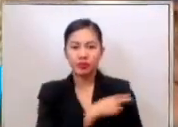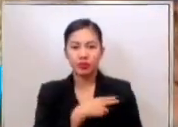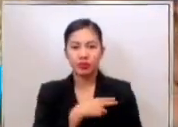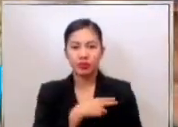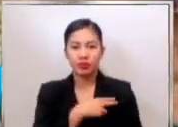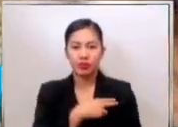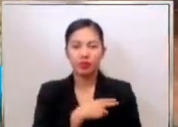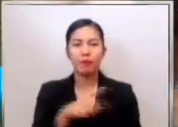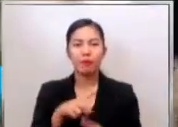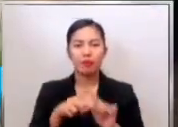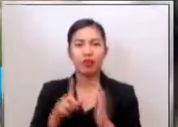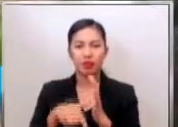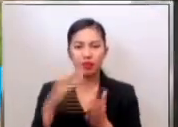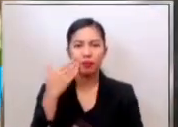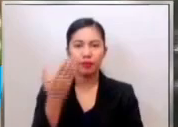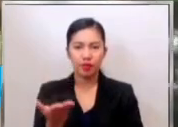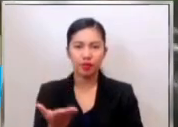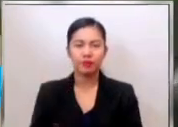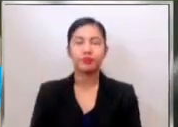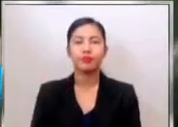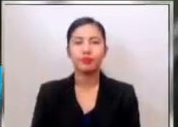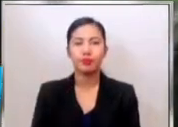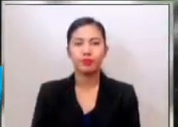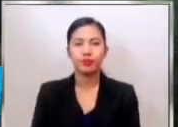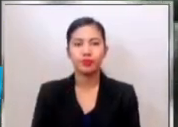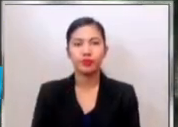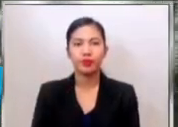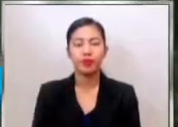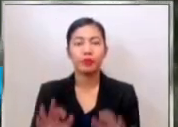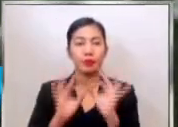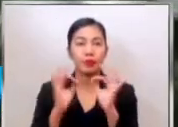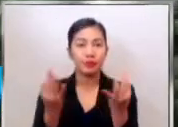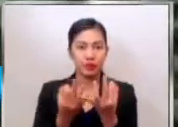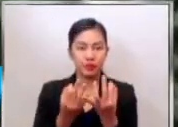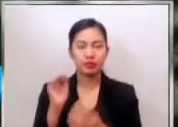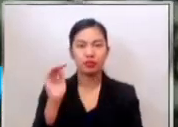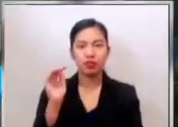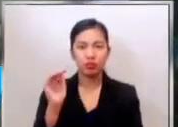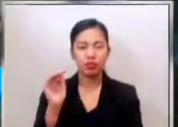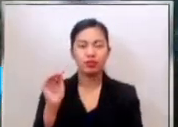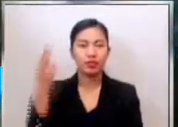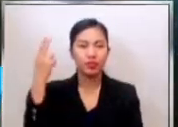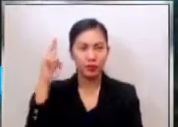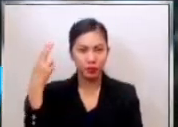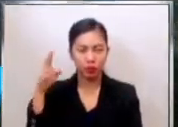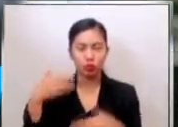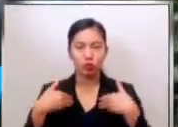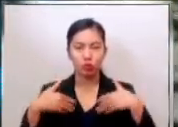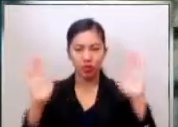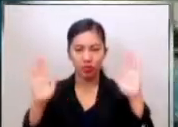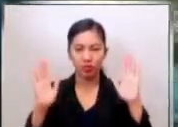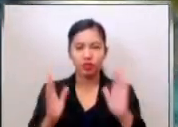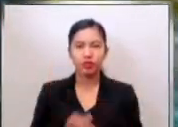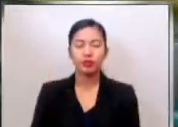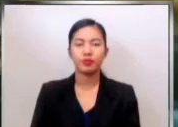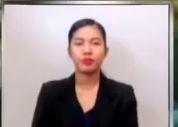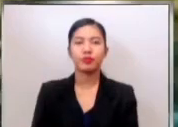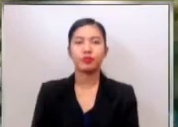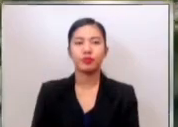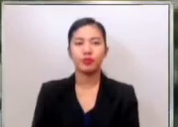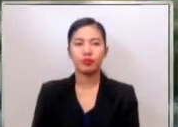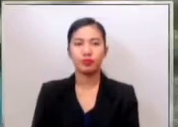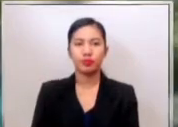dineklarang dead on arrival. Nalawagan ang pamilya ng biktima sa sospek na sumuko na. James Agustin, GMA News.